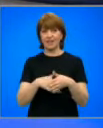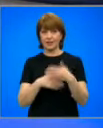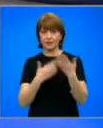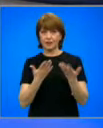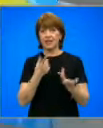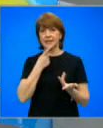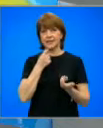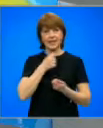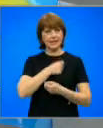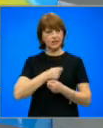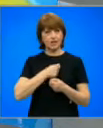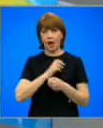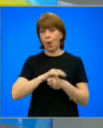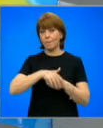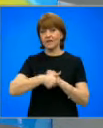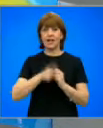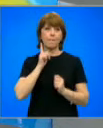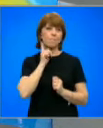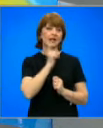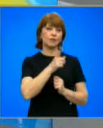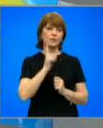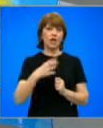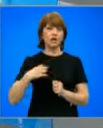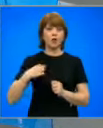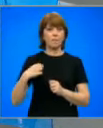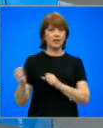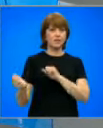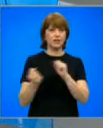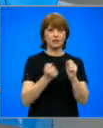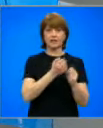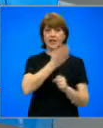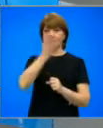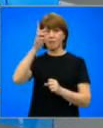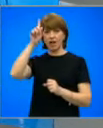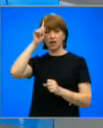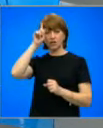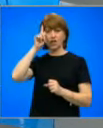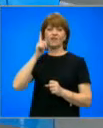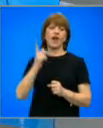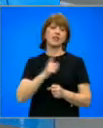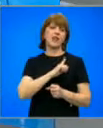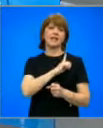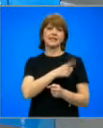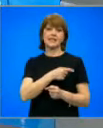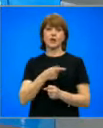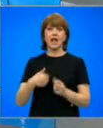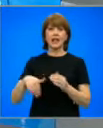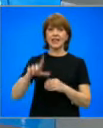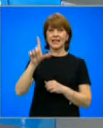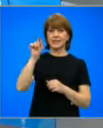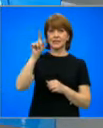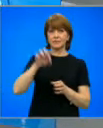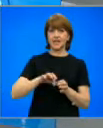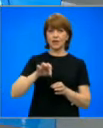За съжаление, да, оправдават се предупрежденията за опасно ветровито време днес. София е сред местата с най-силни пориви. Над 70 км в час в